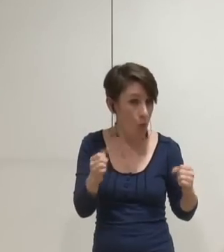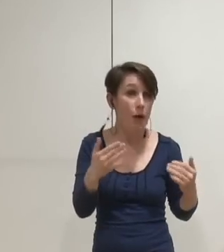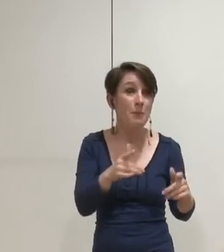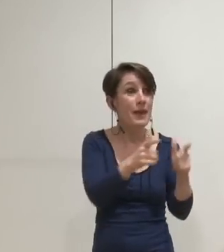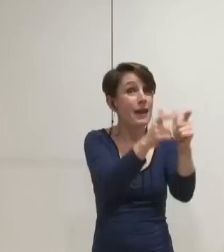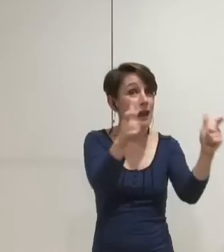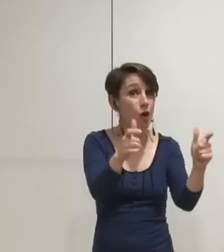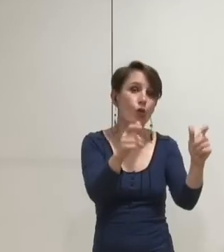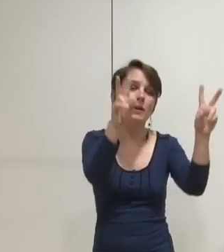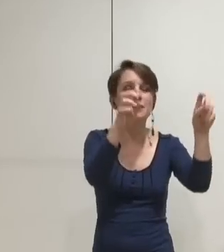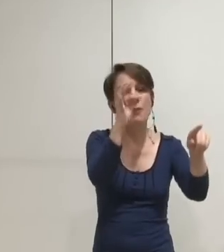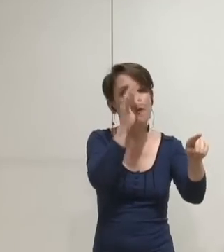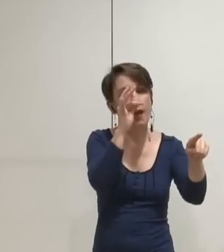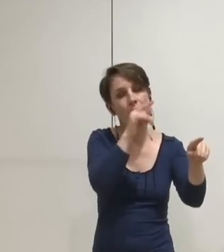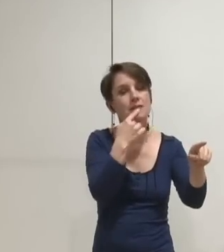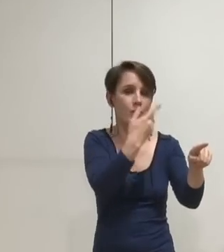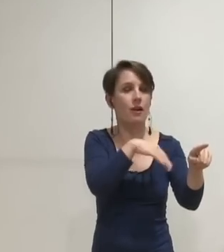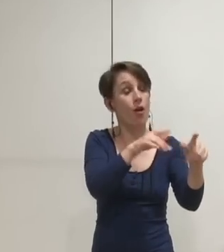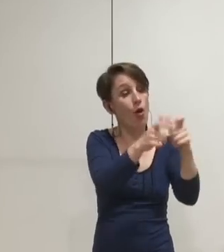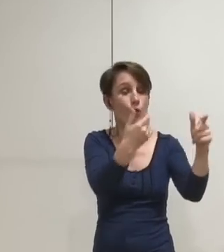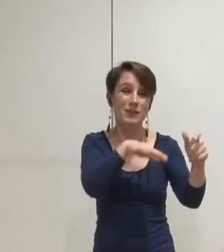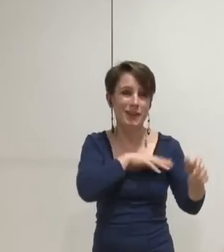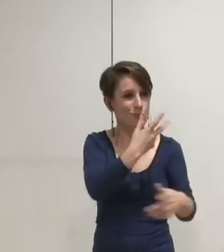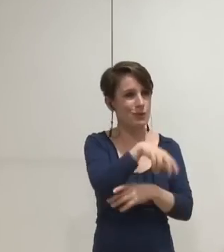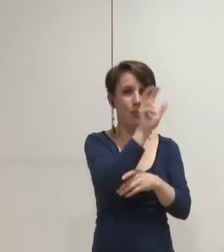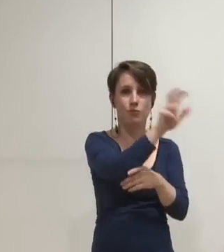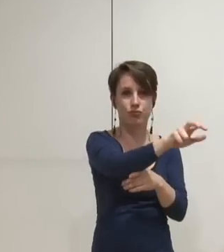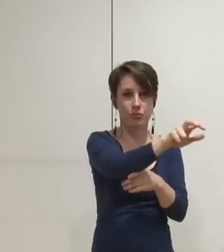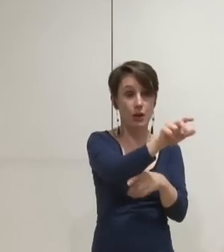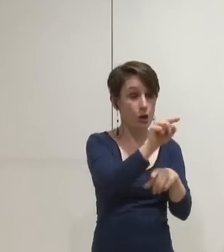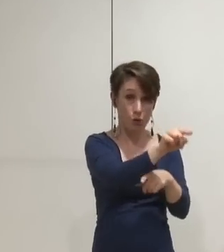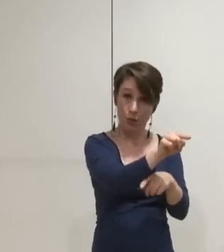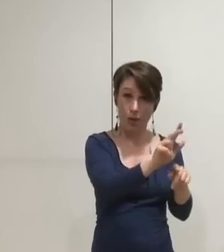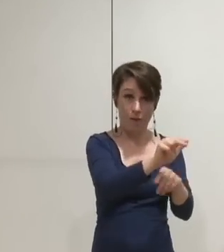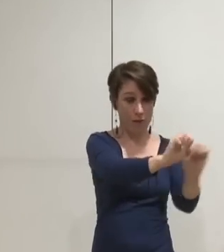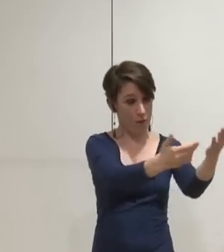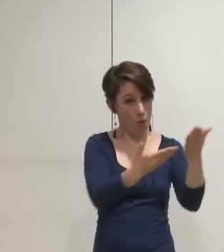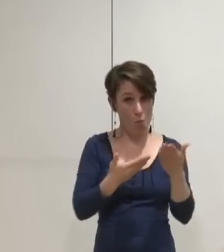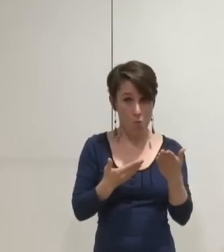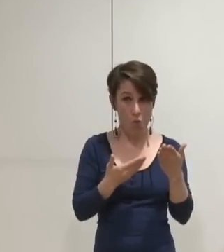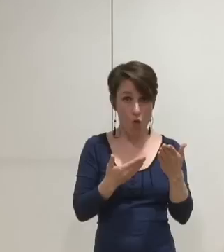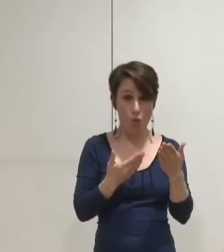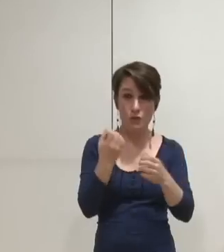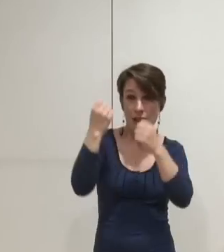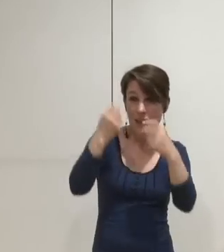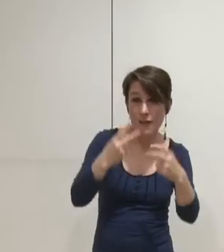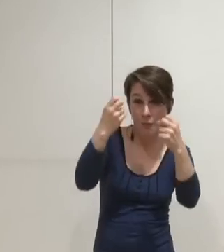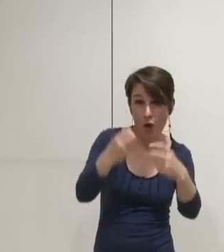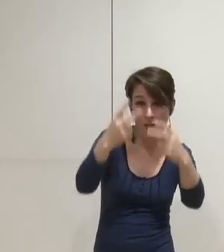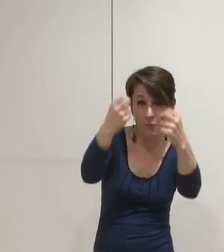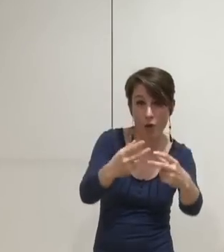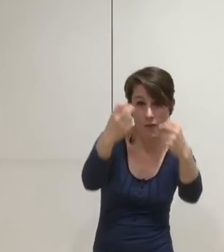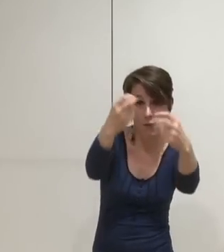fermier viendra forcément avec un catalogue de manifestation à nous